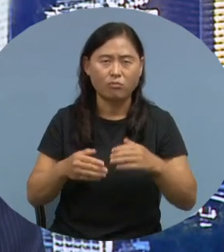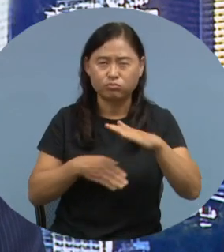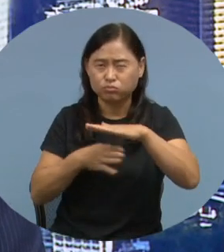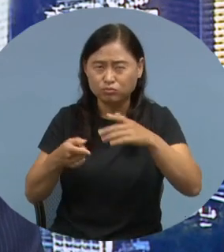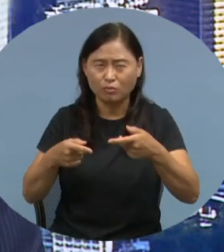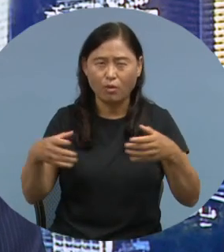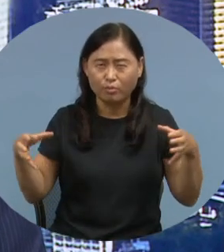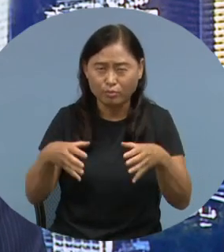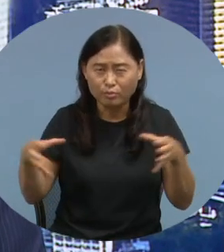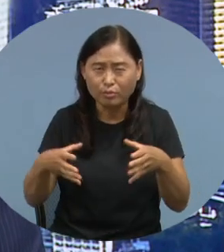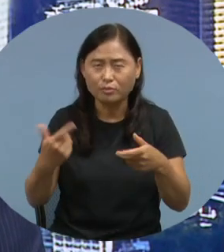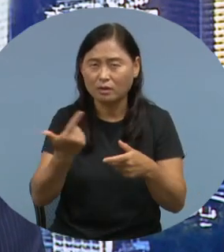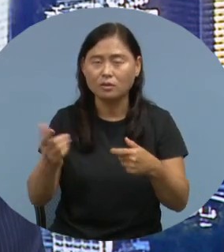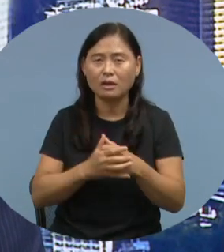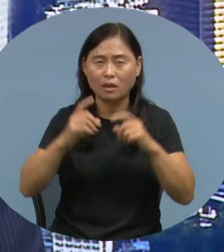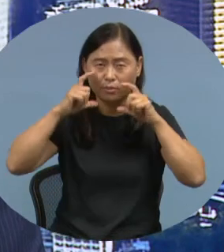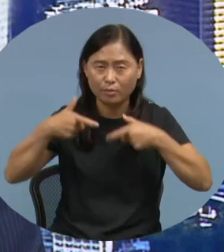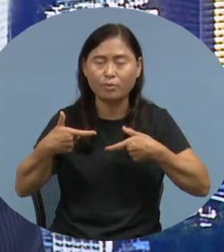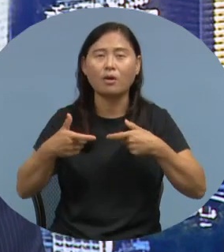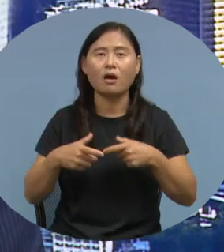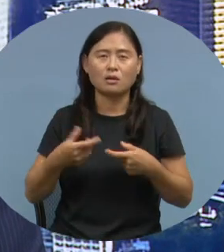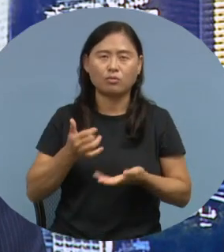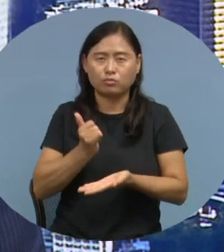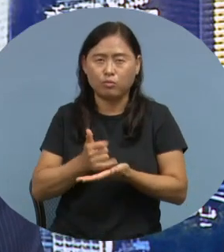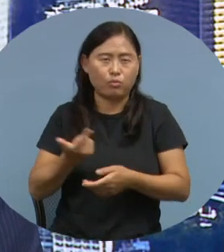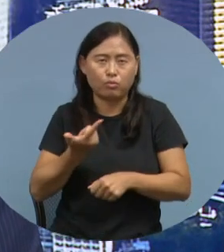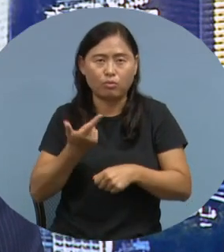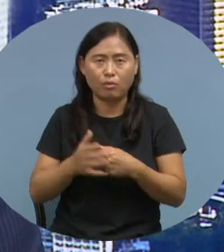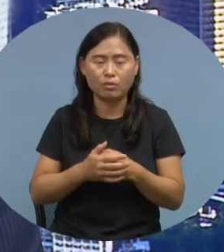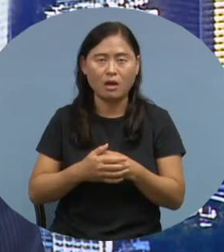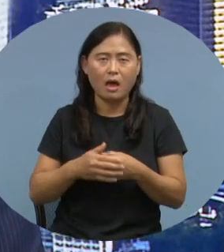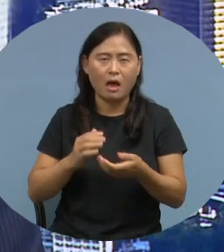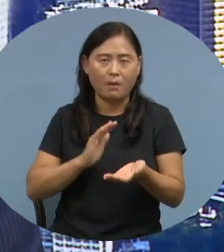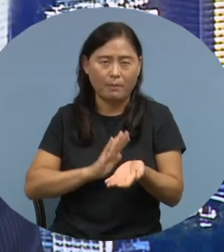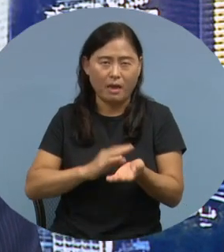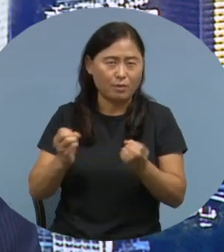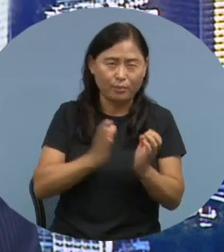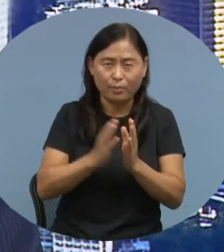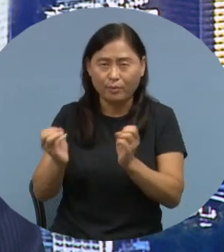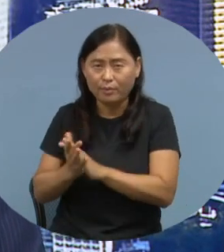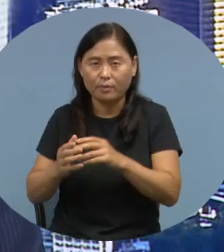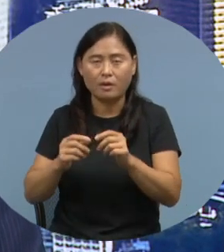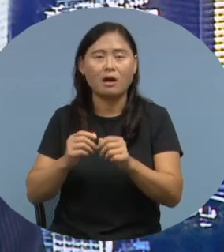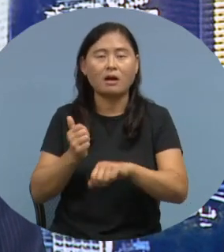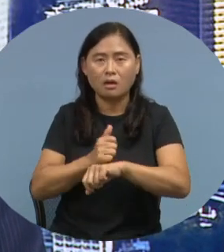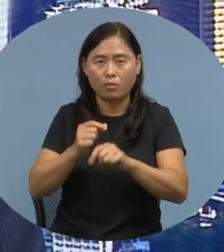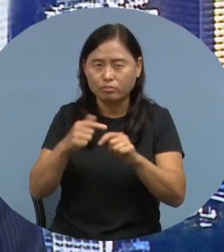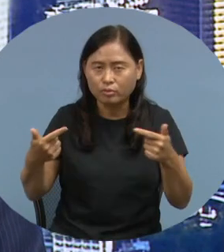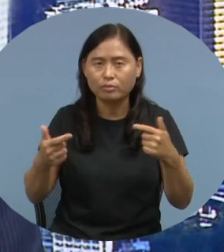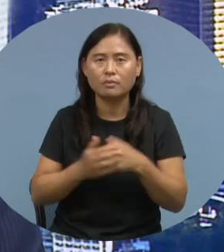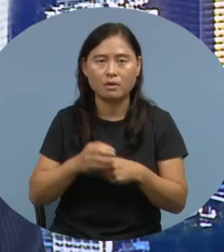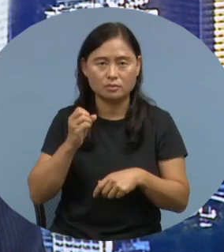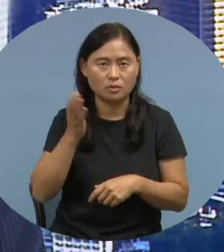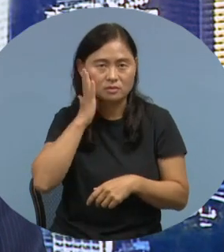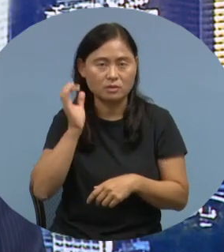太多人聚集，又會除低口罩，又會逗留好耐嘅時間，增加交叉風險嘅機會。亦都呼籲酒店業界